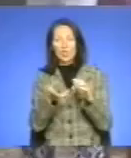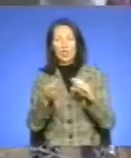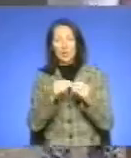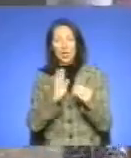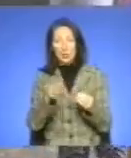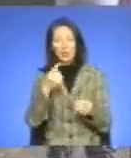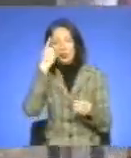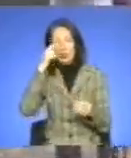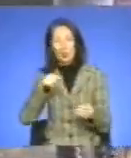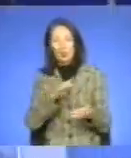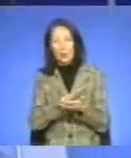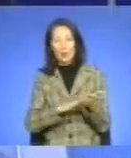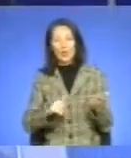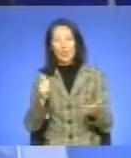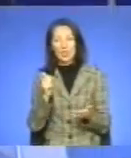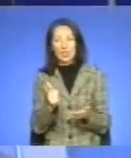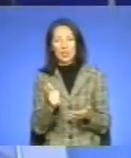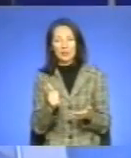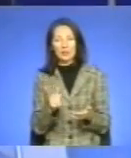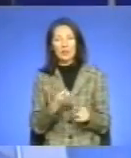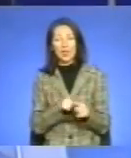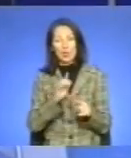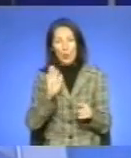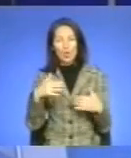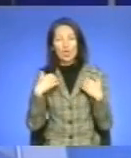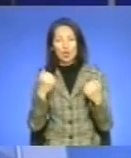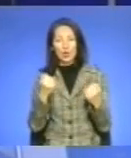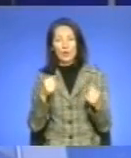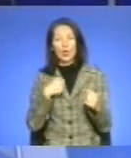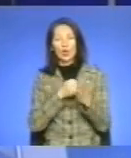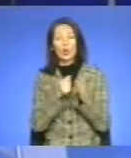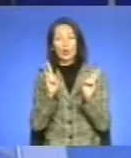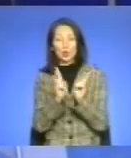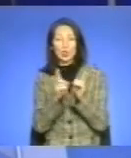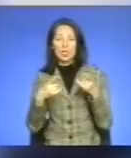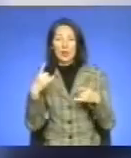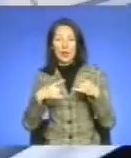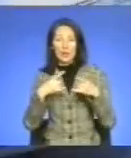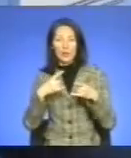впродовж тижня. На цьому будьте здорові. До зустрічі в ефірі.